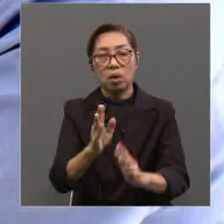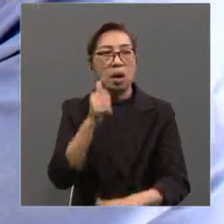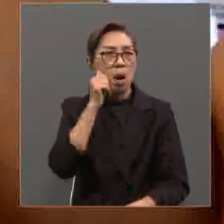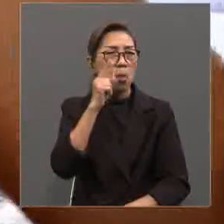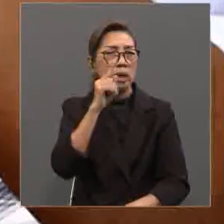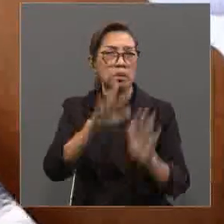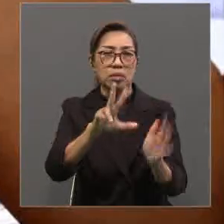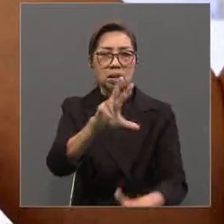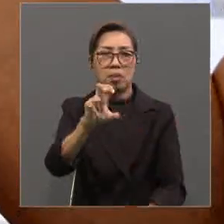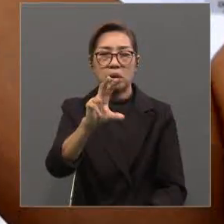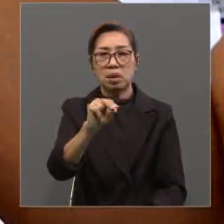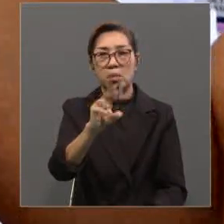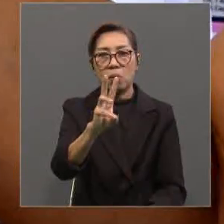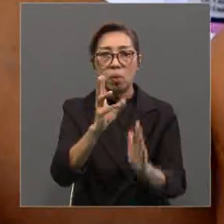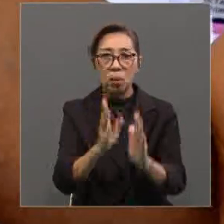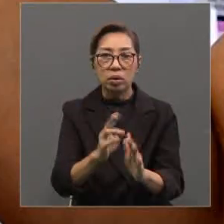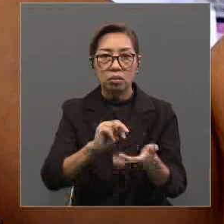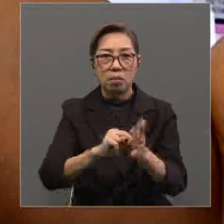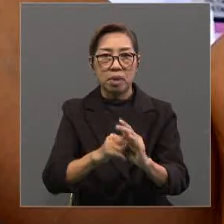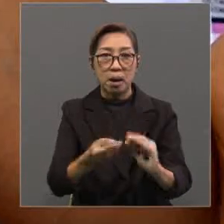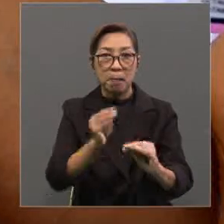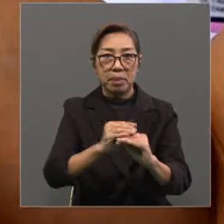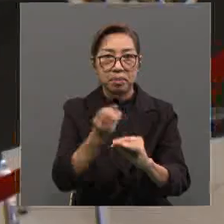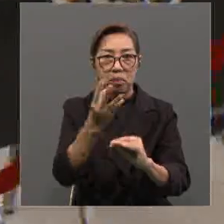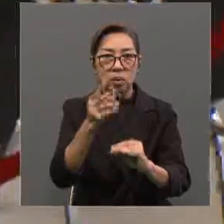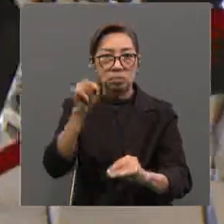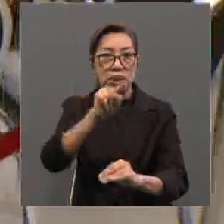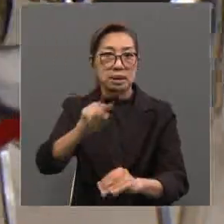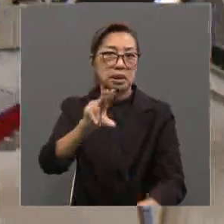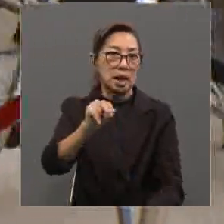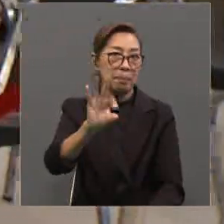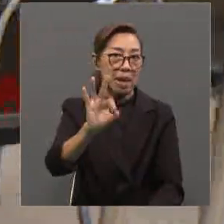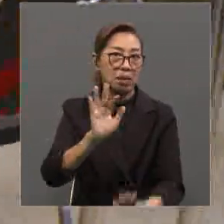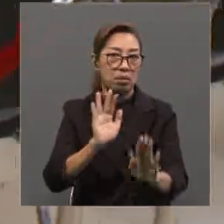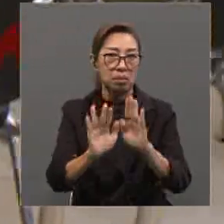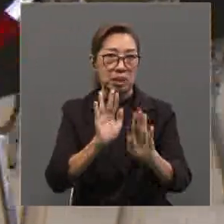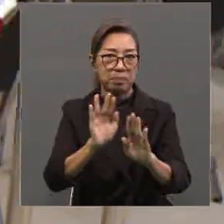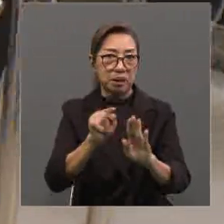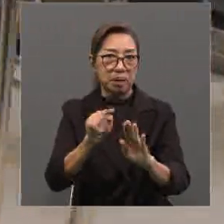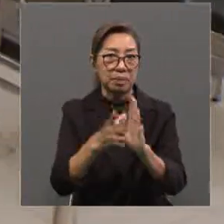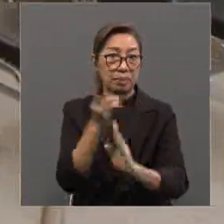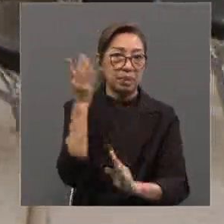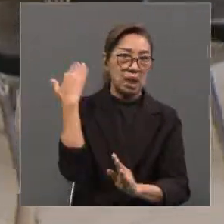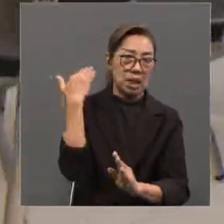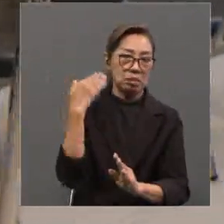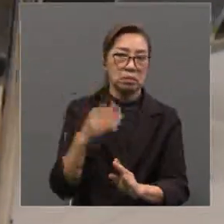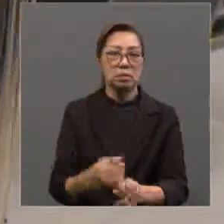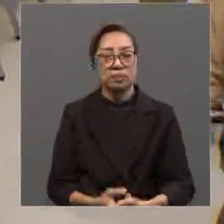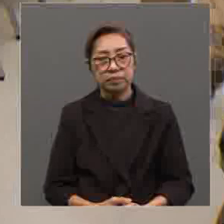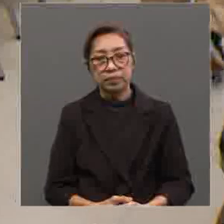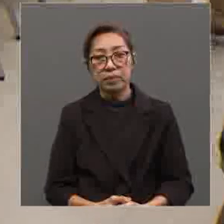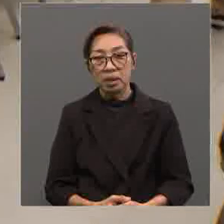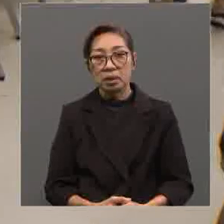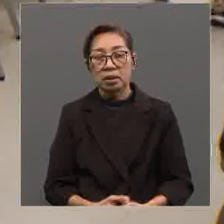ละ336คนคือเพิ่มขึ้นมาเป็น 39% เมื่อเทียบกับตัวเลขเมื่อสัปดาห์ก่อนหน้านี้ขณะ